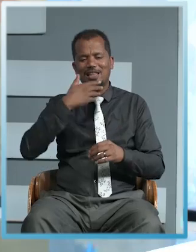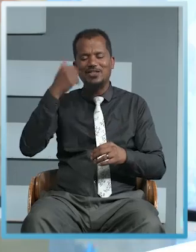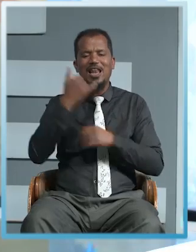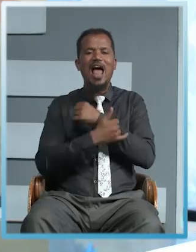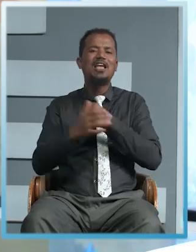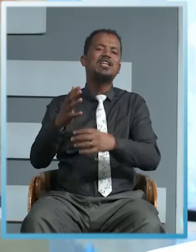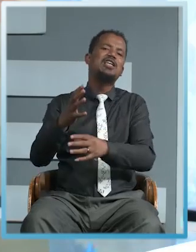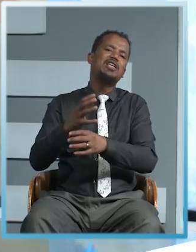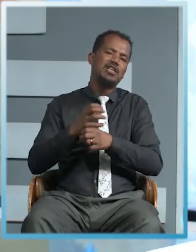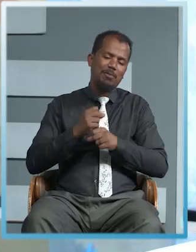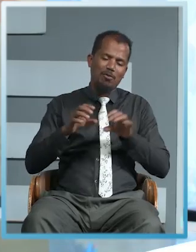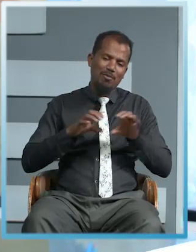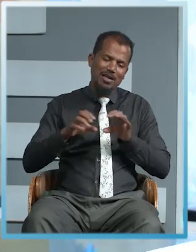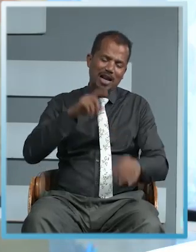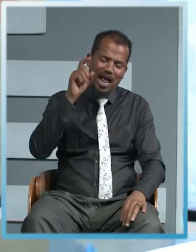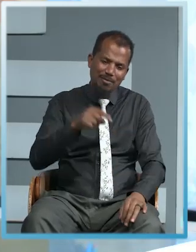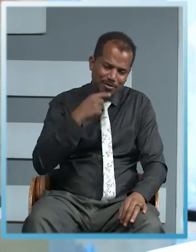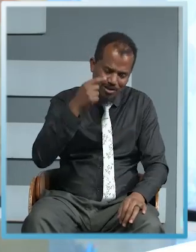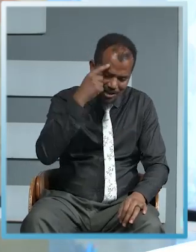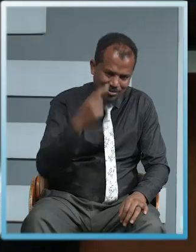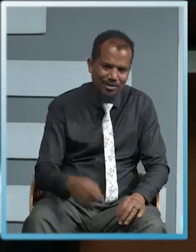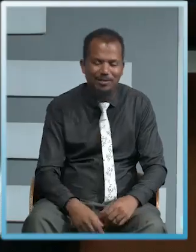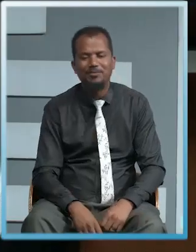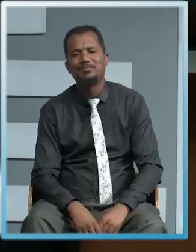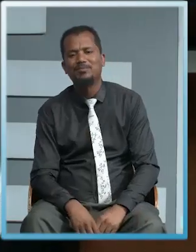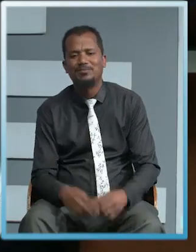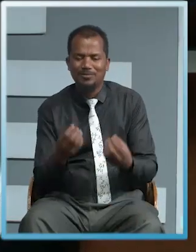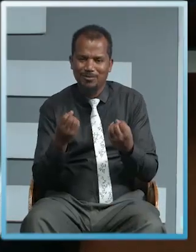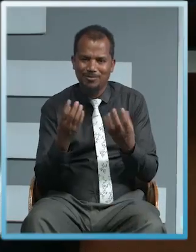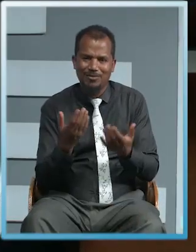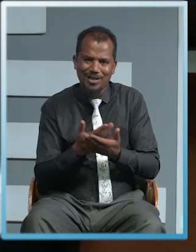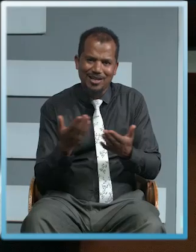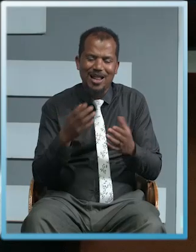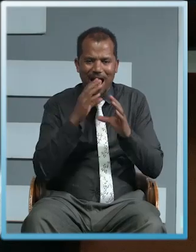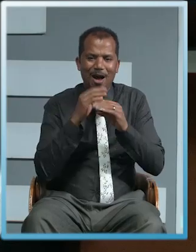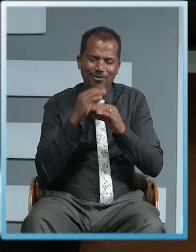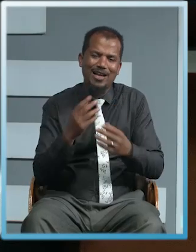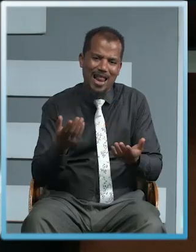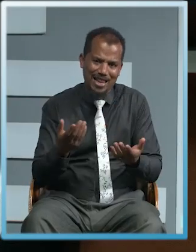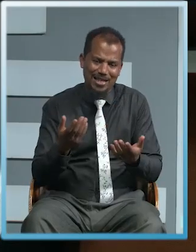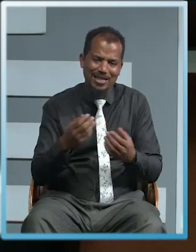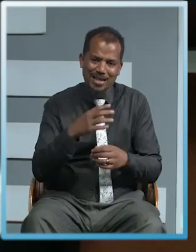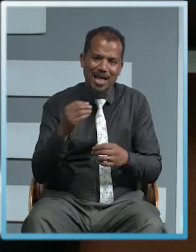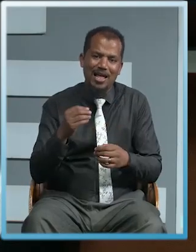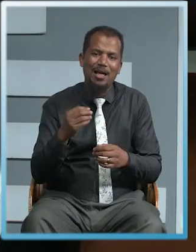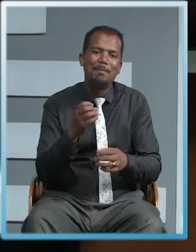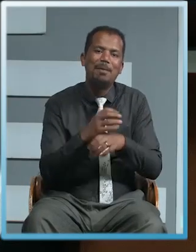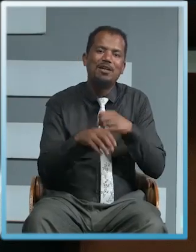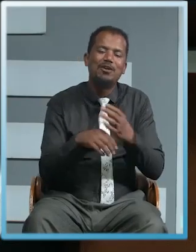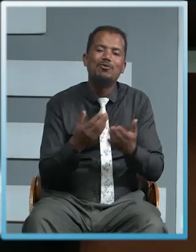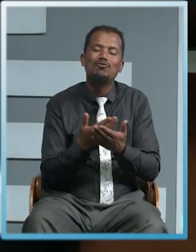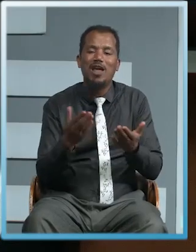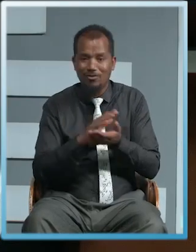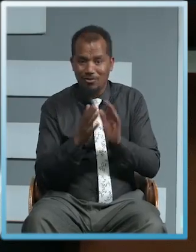እንዲረከቡ መደረግ አለበት በያስባለሁ ብዙ ነገሮችን አንስተናልና በመከከር